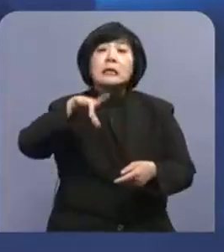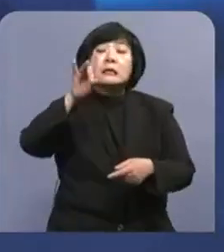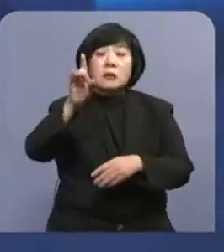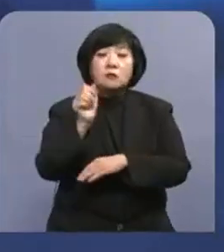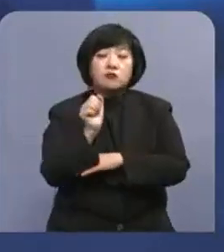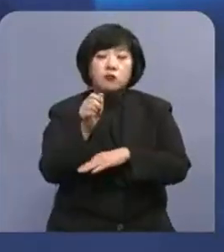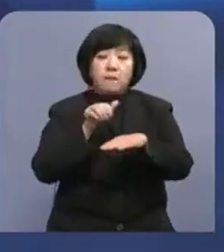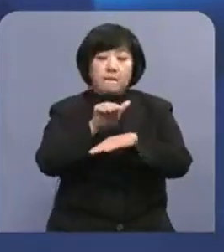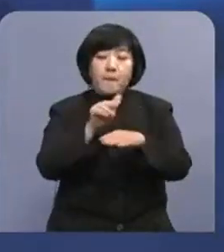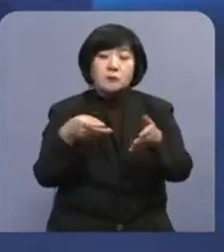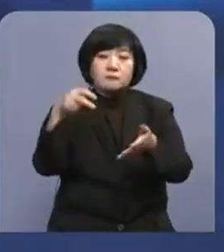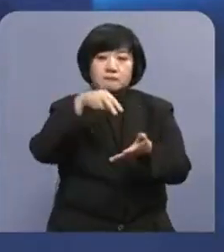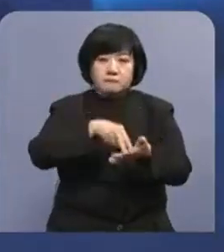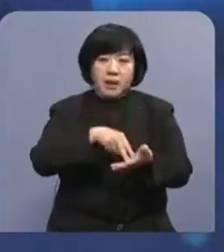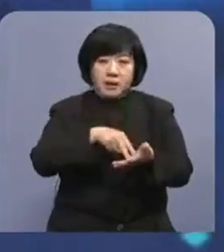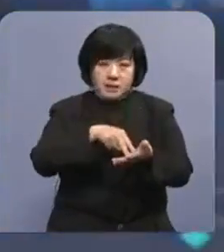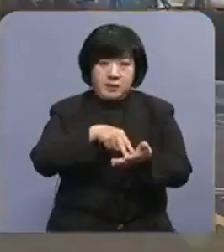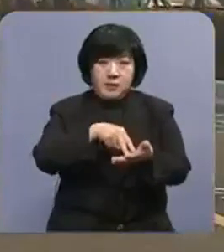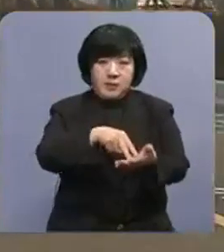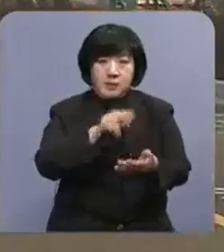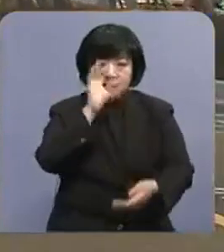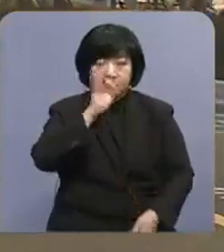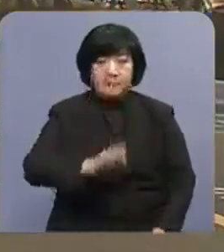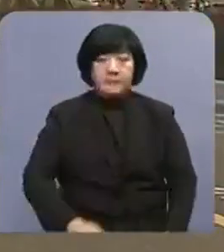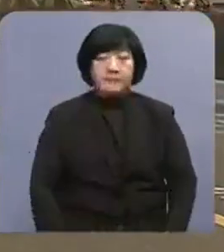정민규 기자가 올랐습니다.